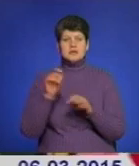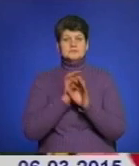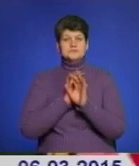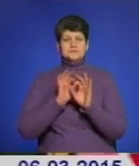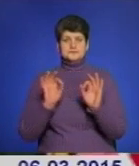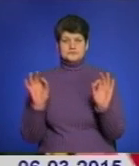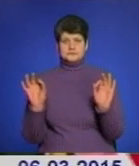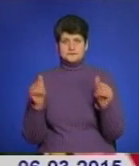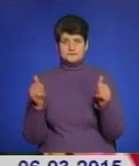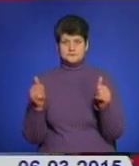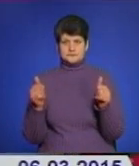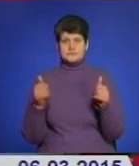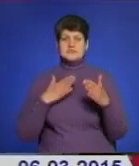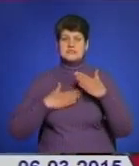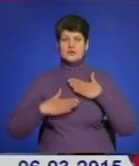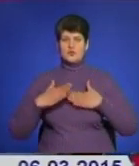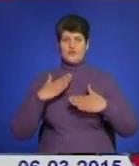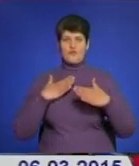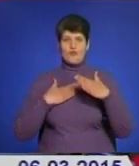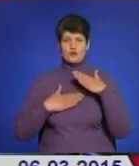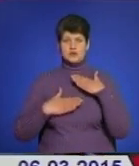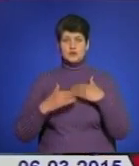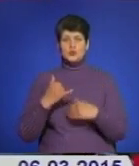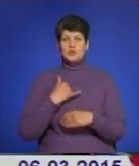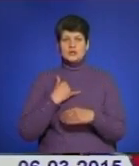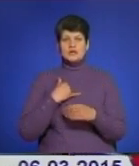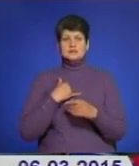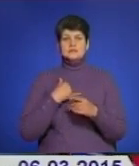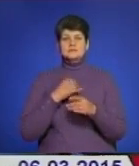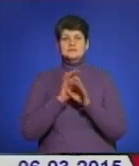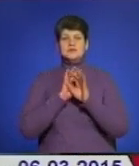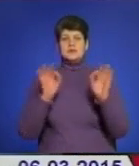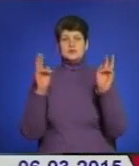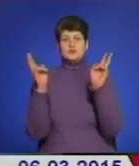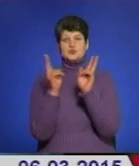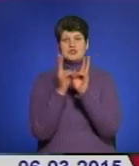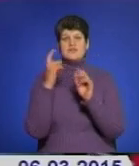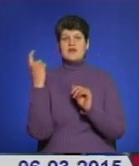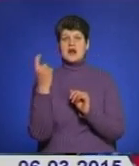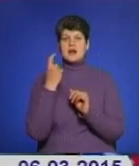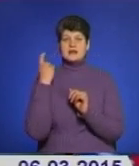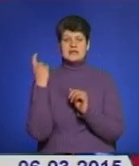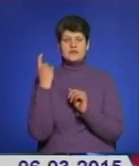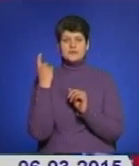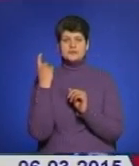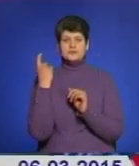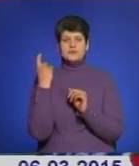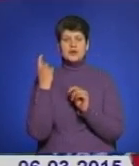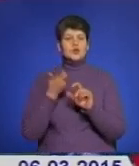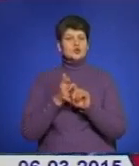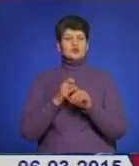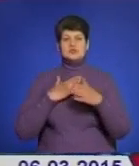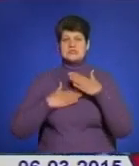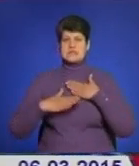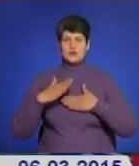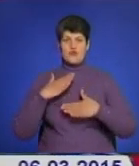ми задоволені, нас добре зустрічав Харків. Ми дуже, дуже задоволені.